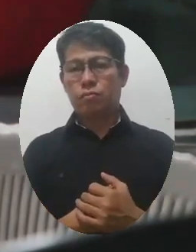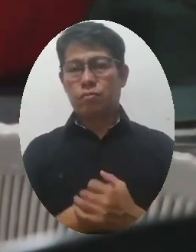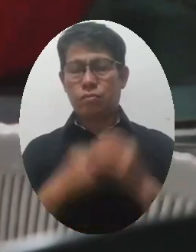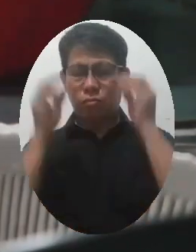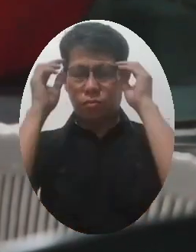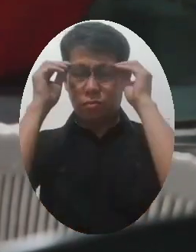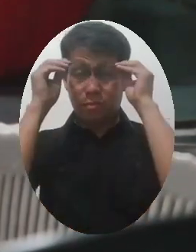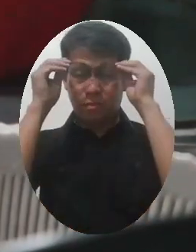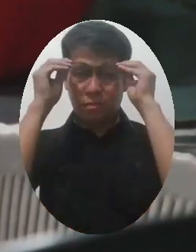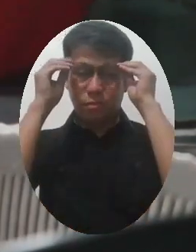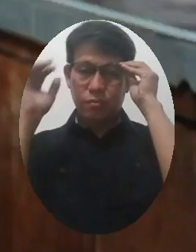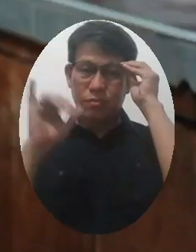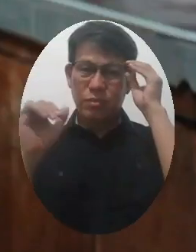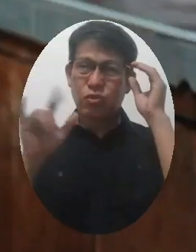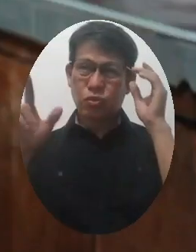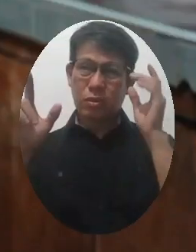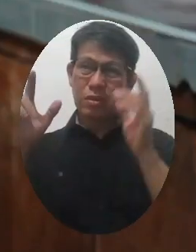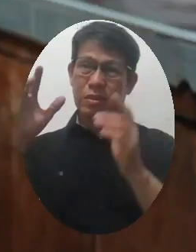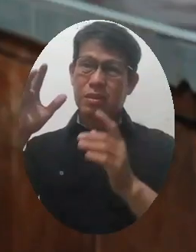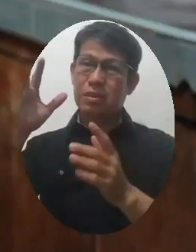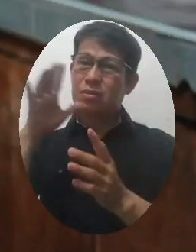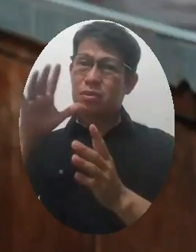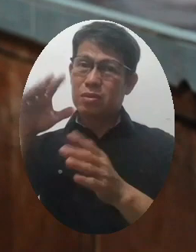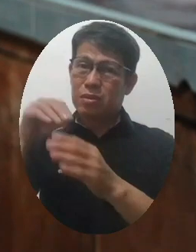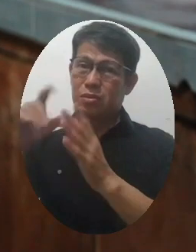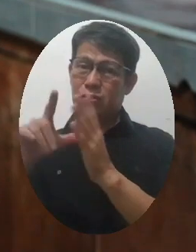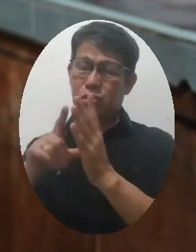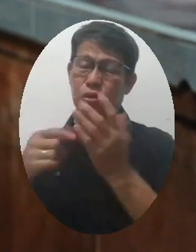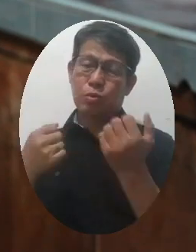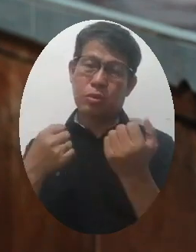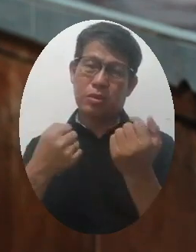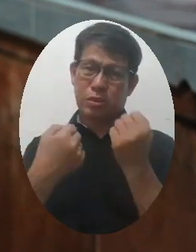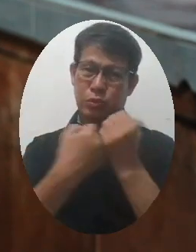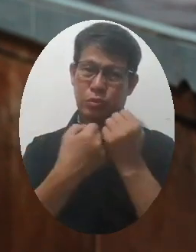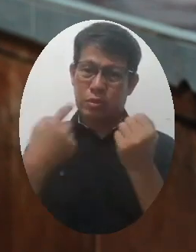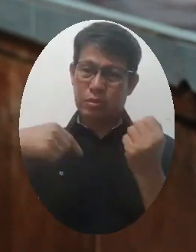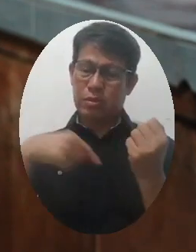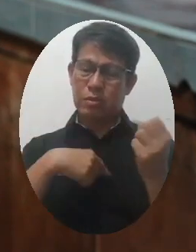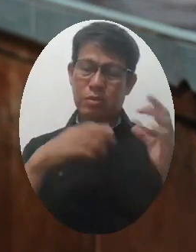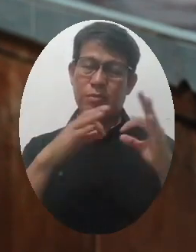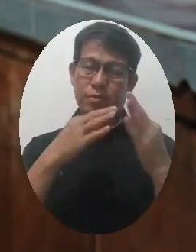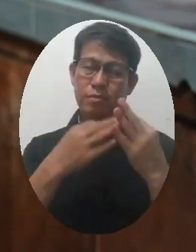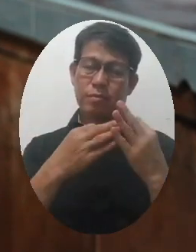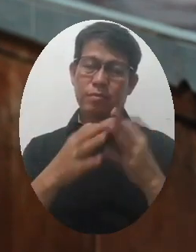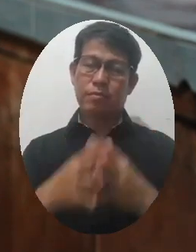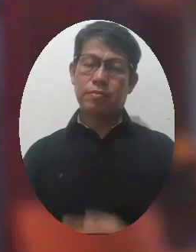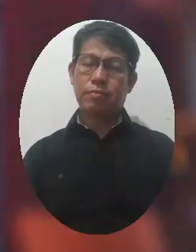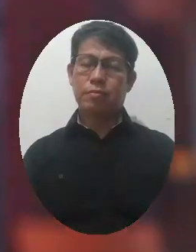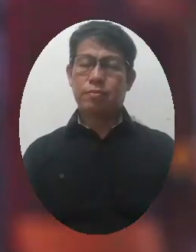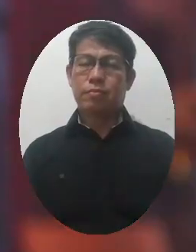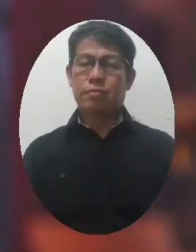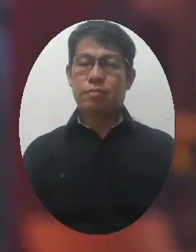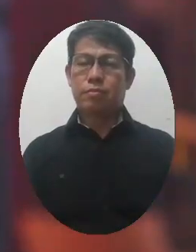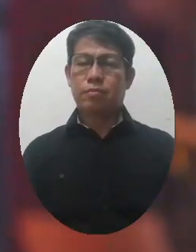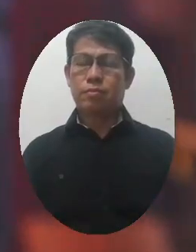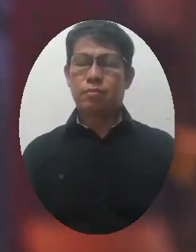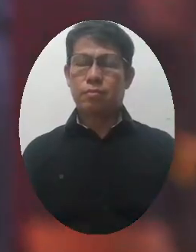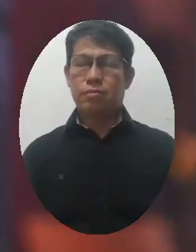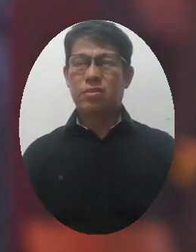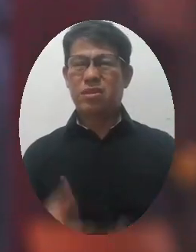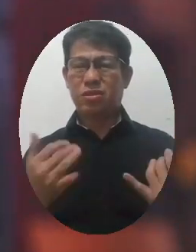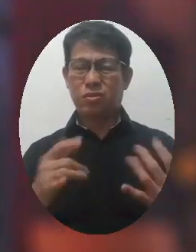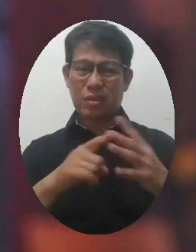ng pangangailangan ng mga anak ko. Biyanan ko po ang tumutulong at nagsusuporta sa amin. Biyanan ko po na